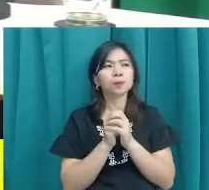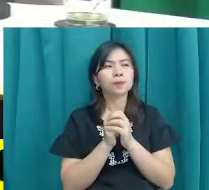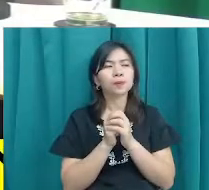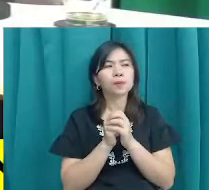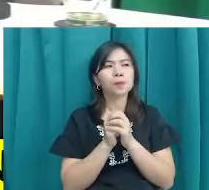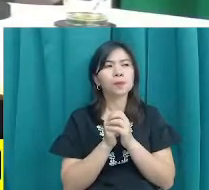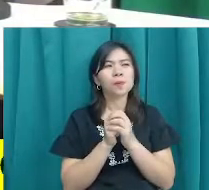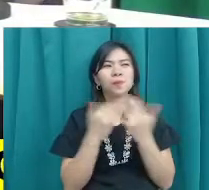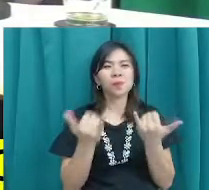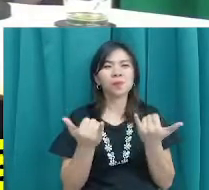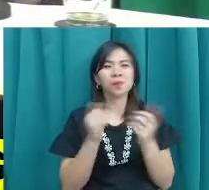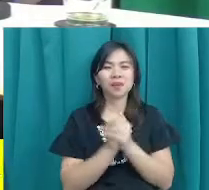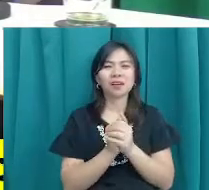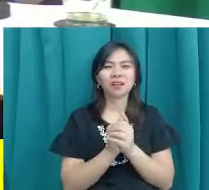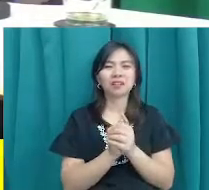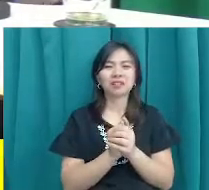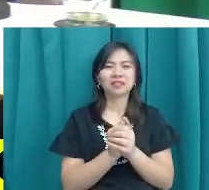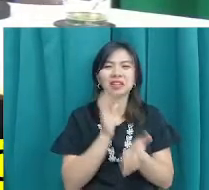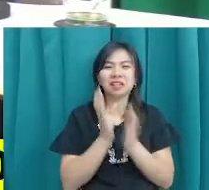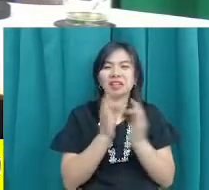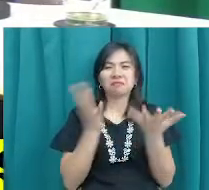eh.